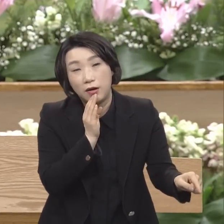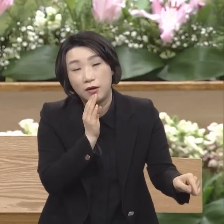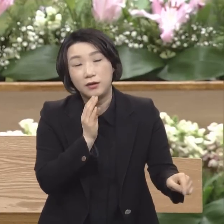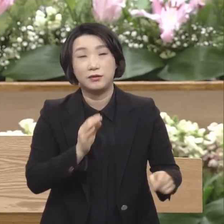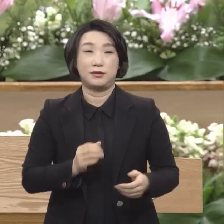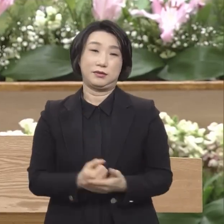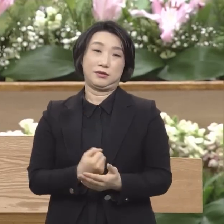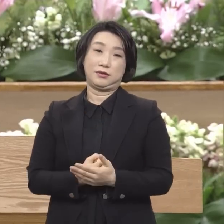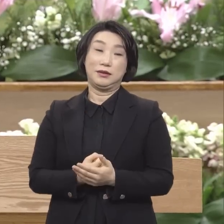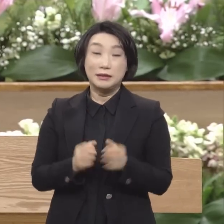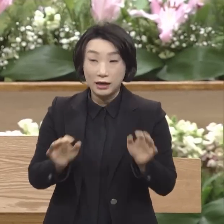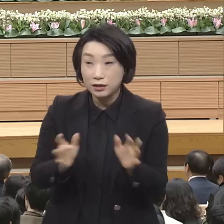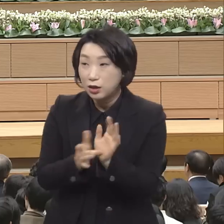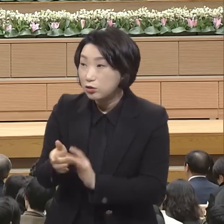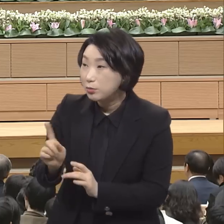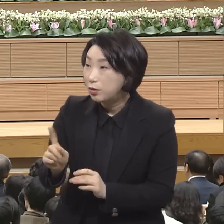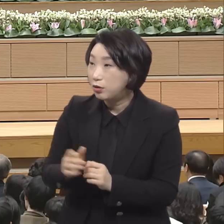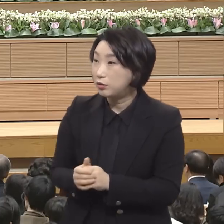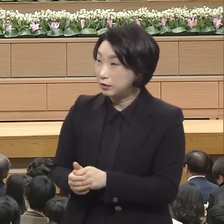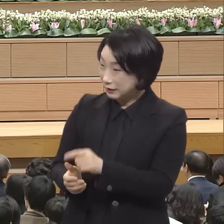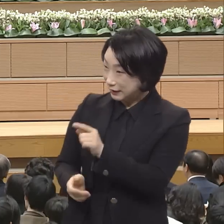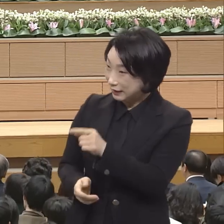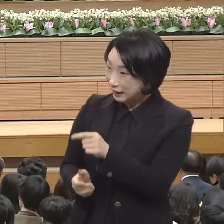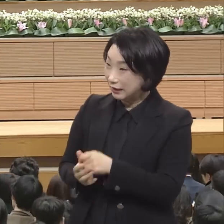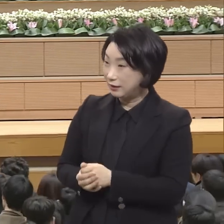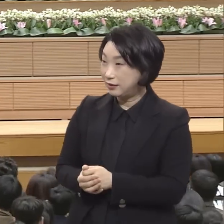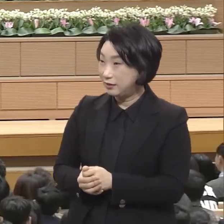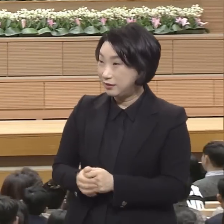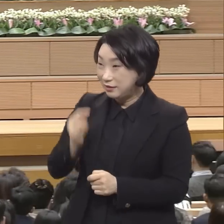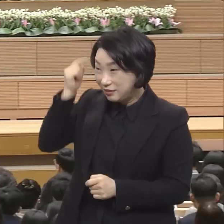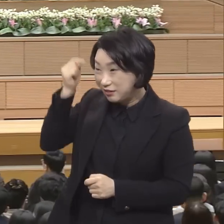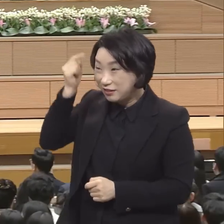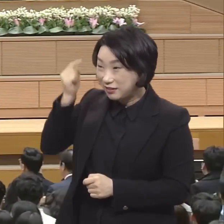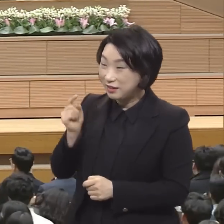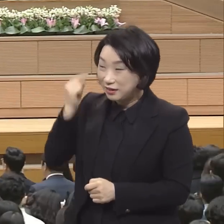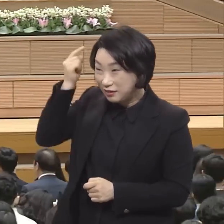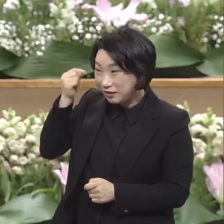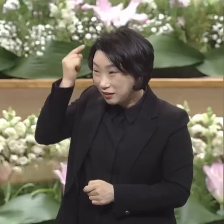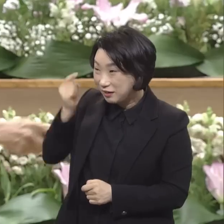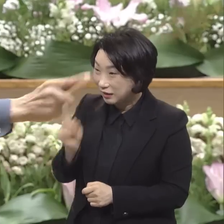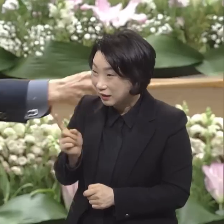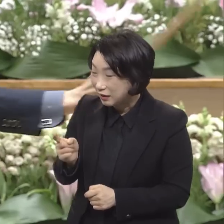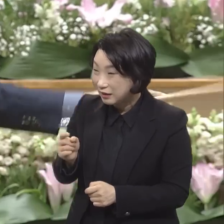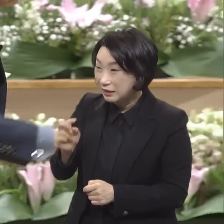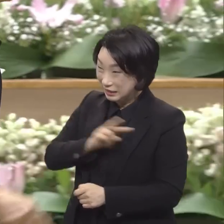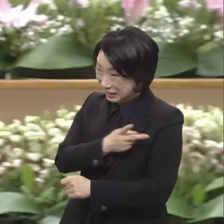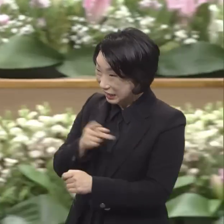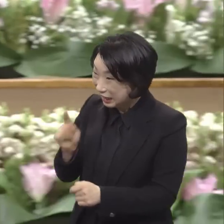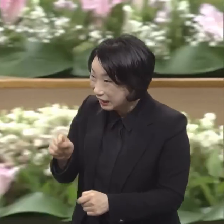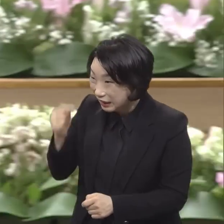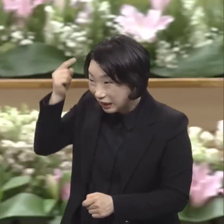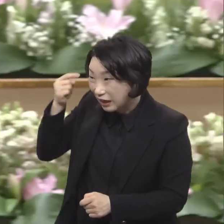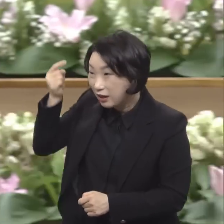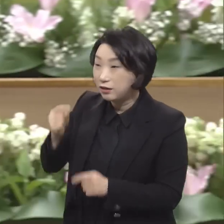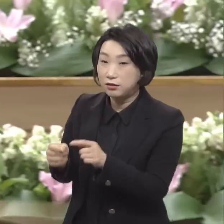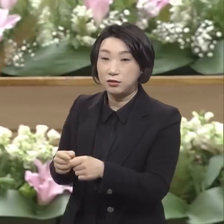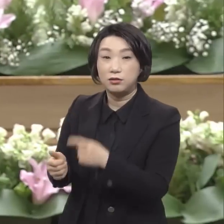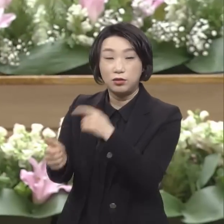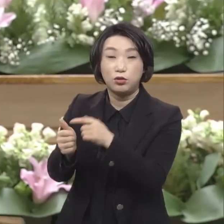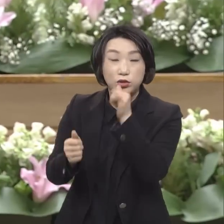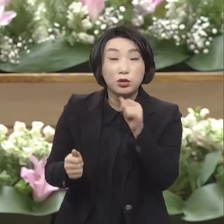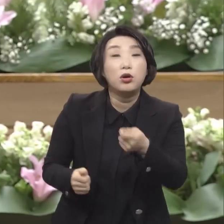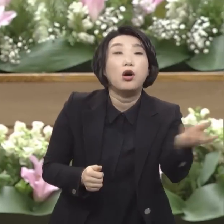있는 지식이. 예수님 보고 저 미친놈 아니냐 저거? 저거 이단 아니야 저거?